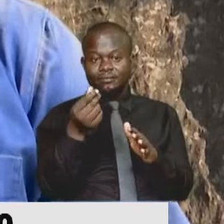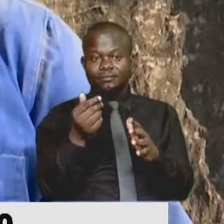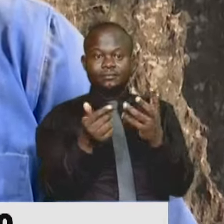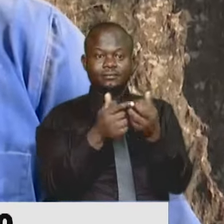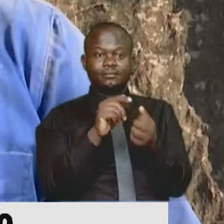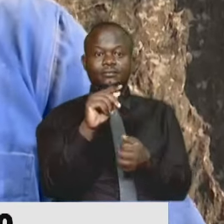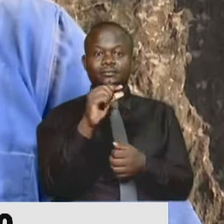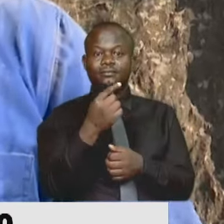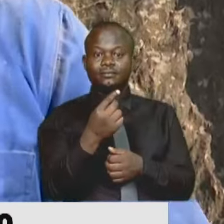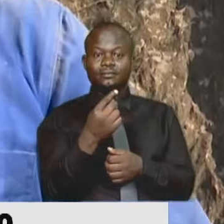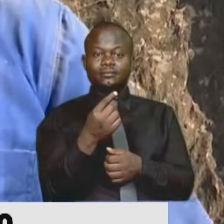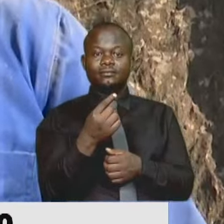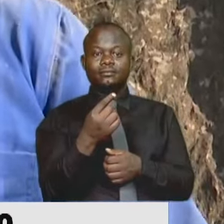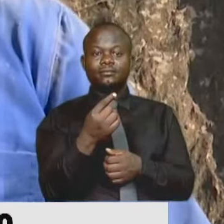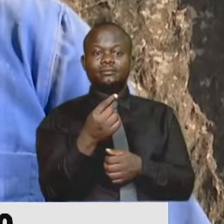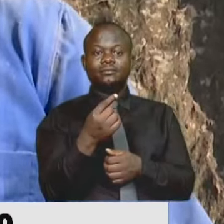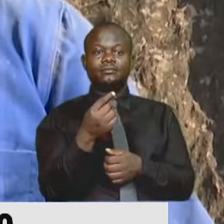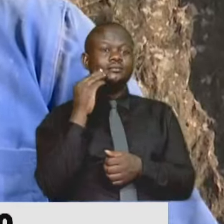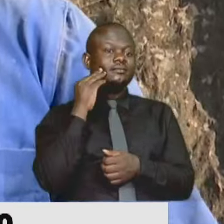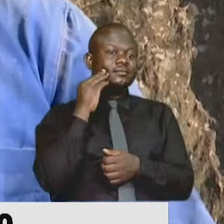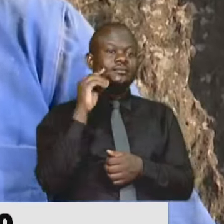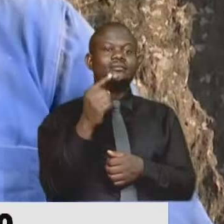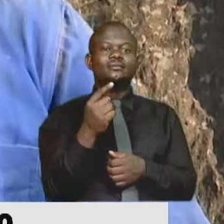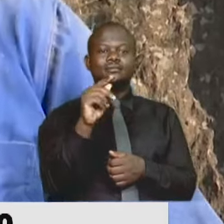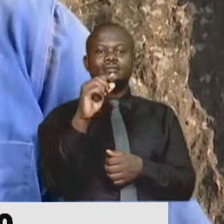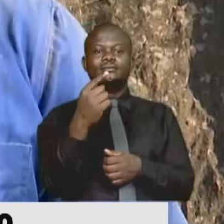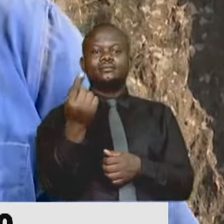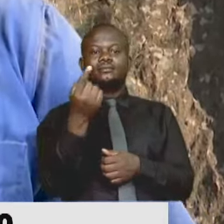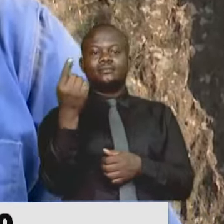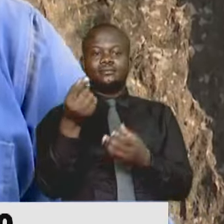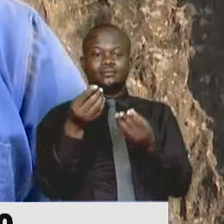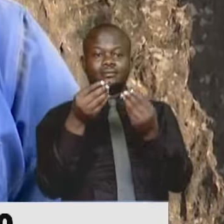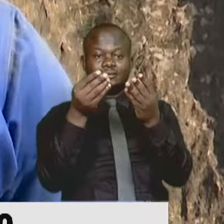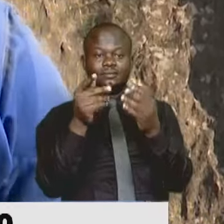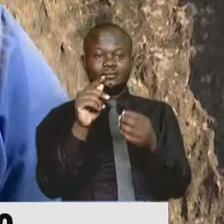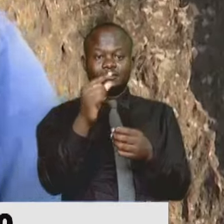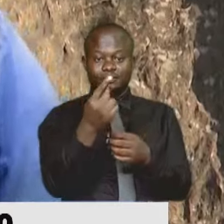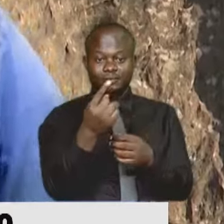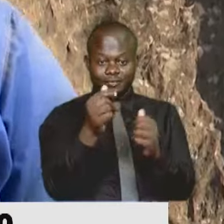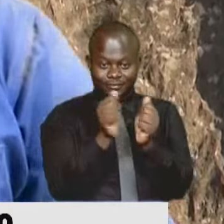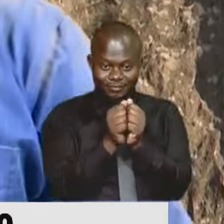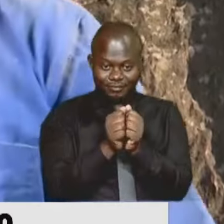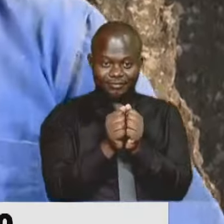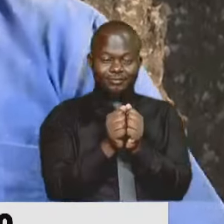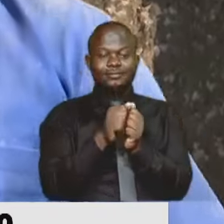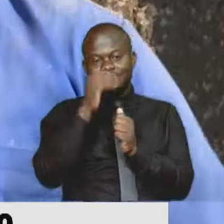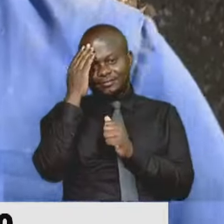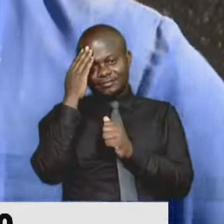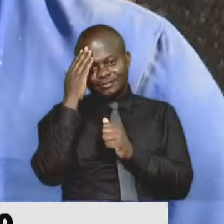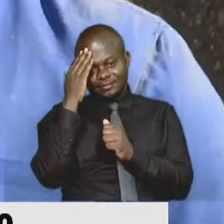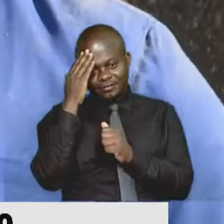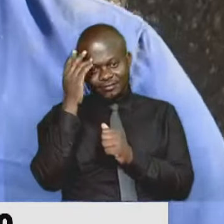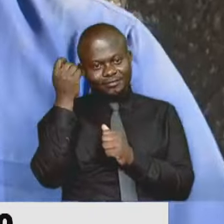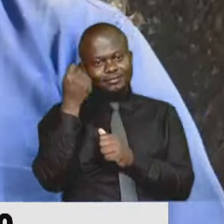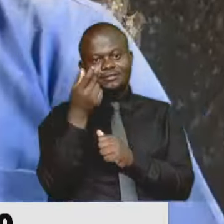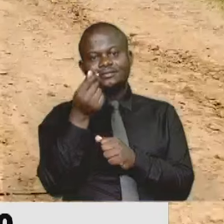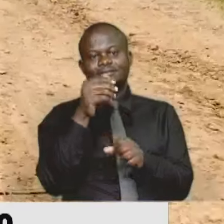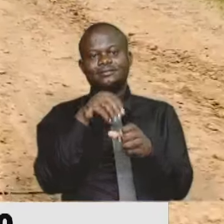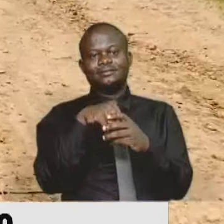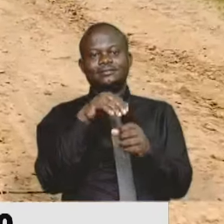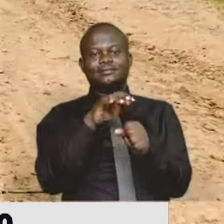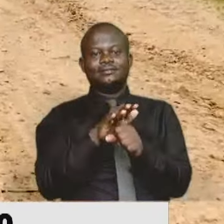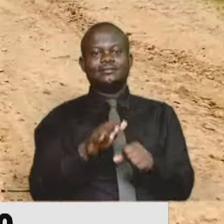kiro, kamenya uti miliyoni ni ikiro. Iyo baguhaye nk'ibiro 10 rero nawe urumva ibiro 10 by'inoti, nawe umva amafaranga ari mu